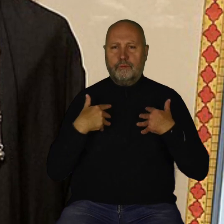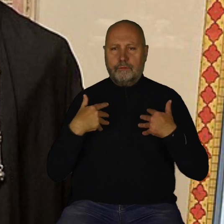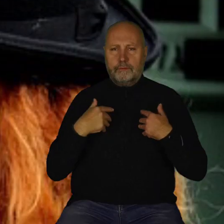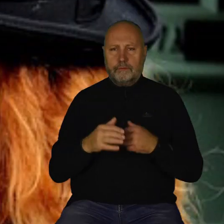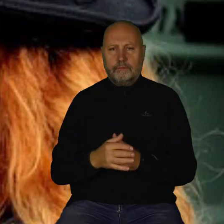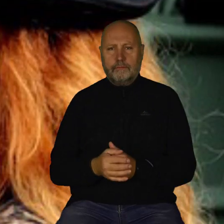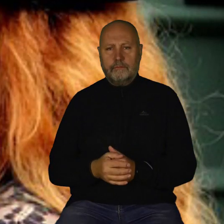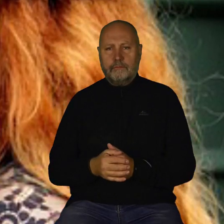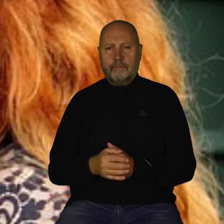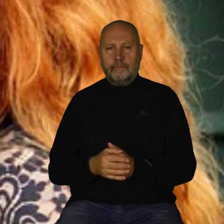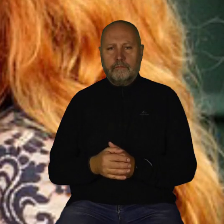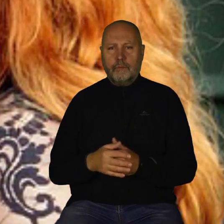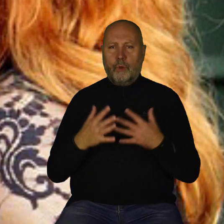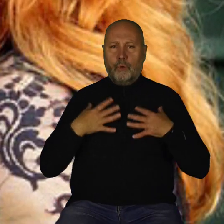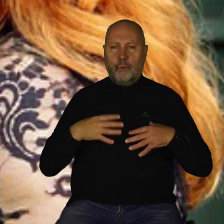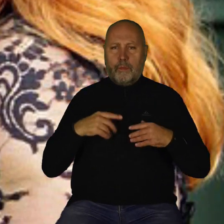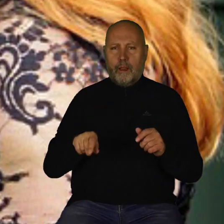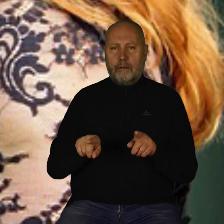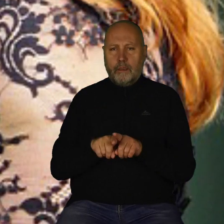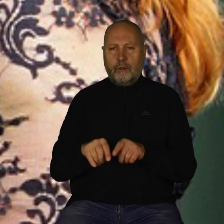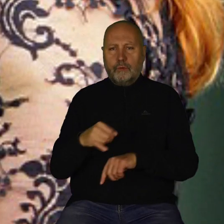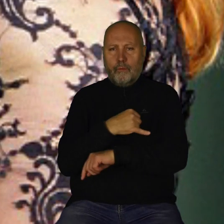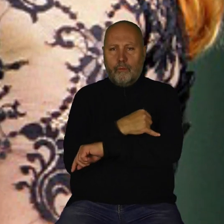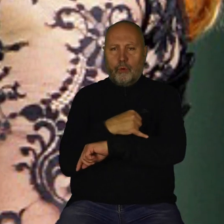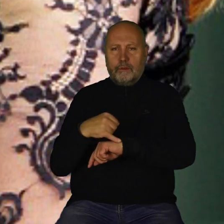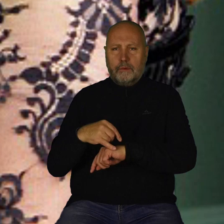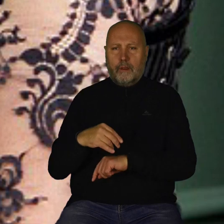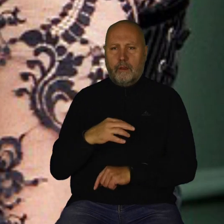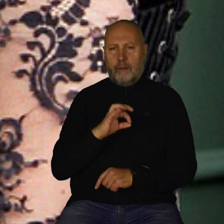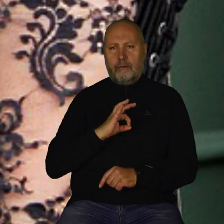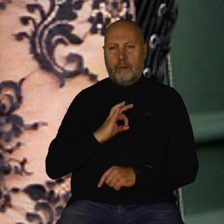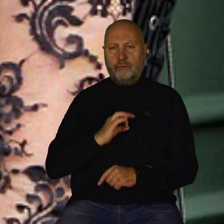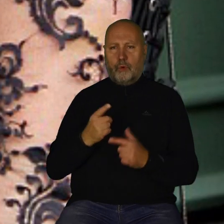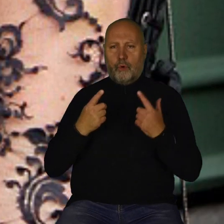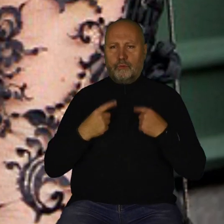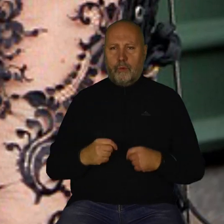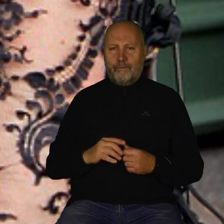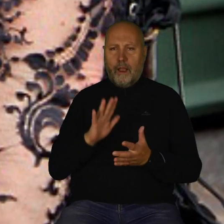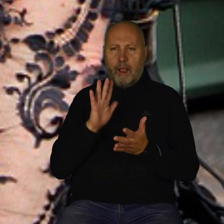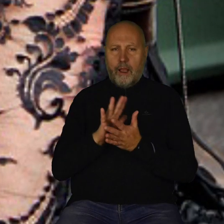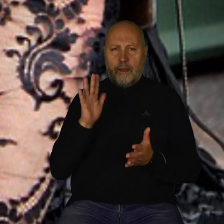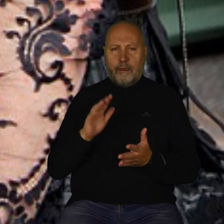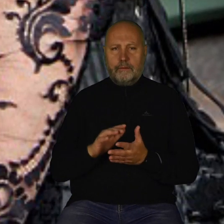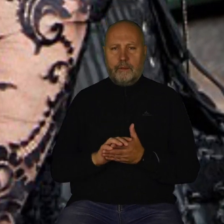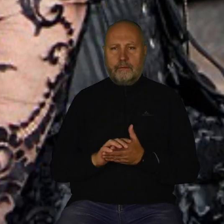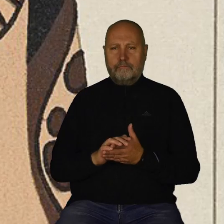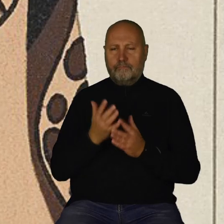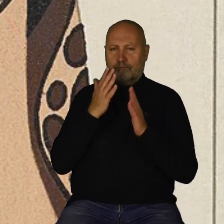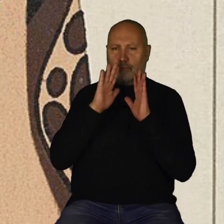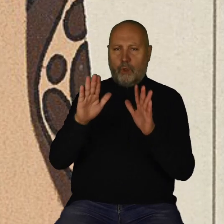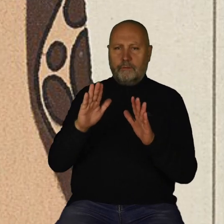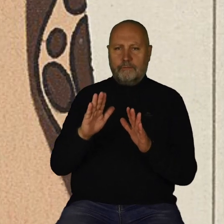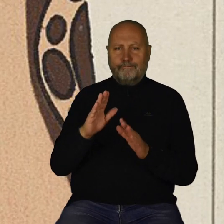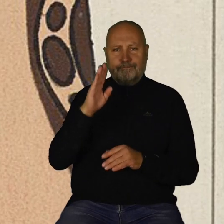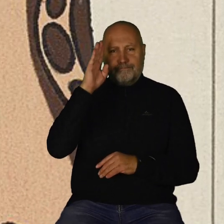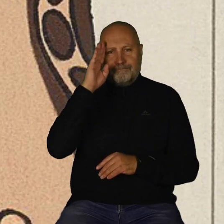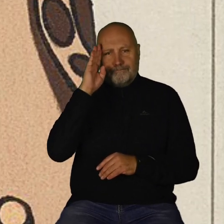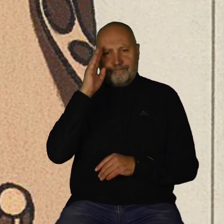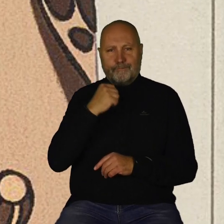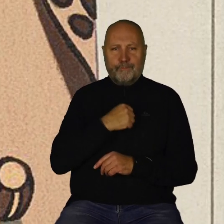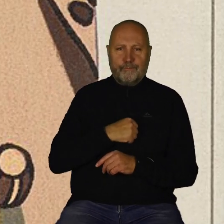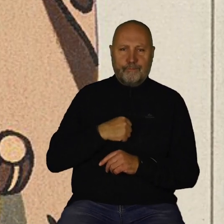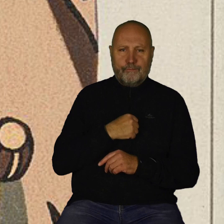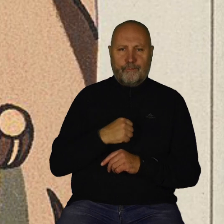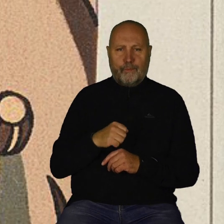życia ubrania podkreślają także naszą osobowość charakter wyrażają nastrój sprawiają że gdy